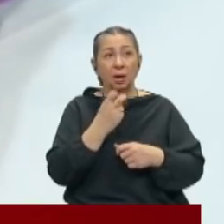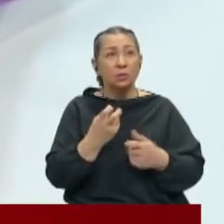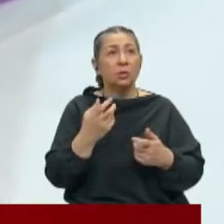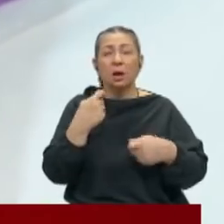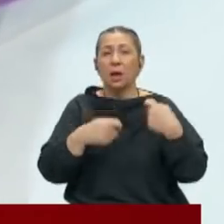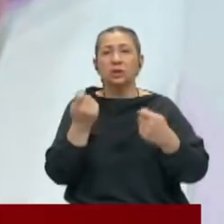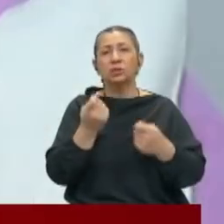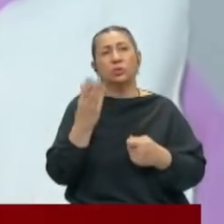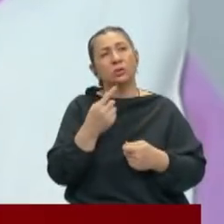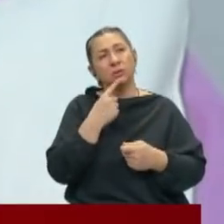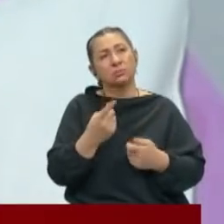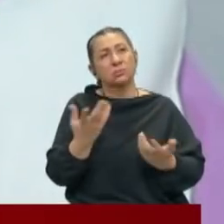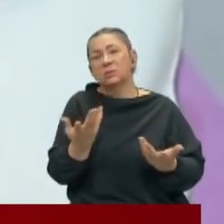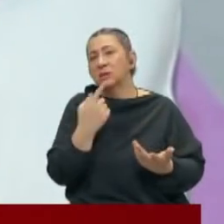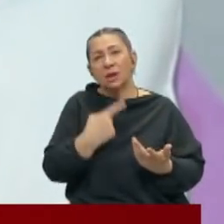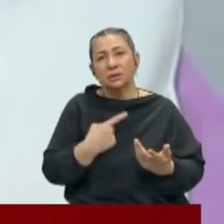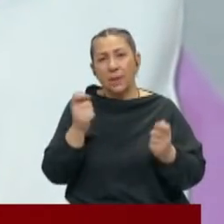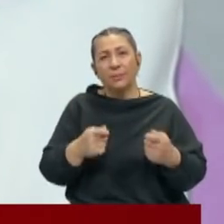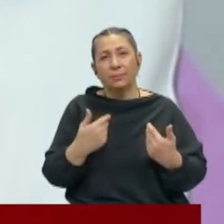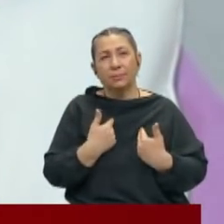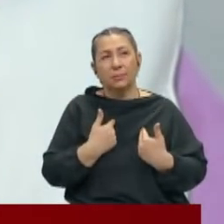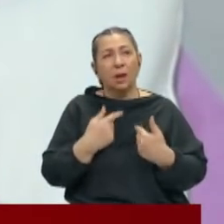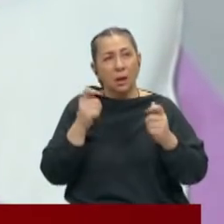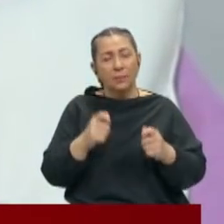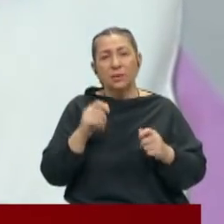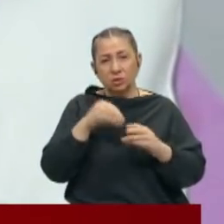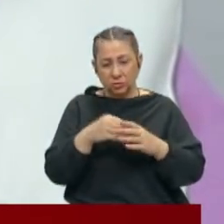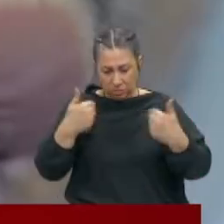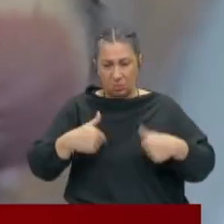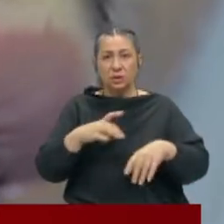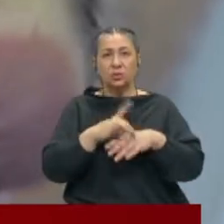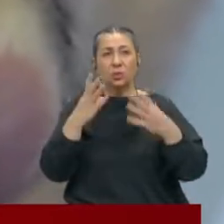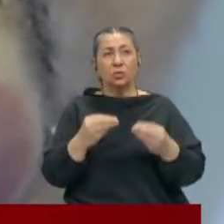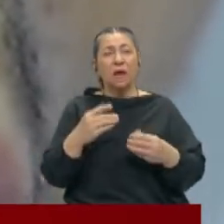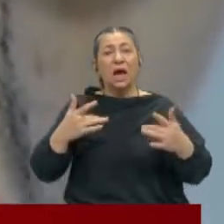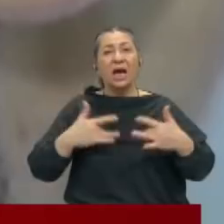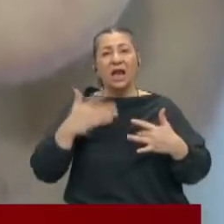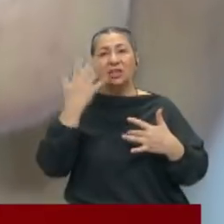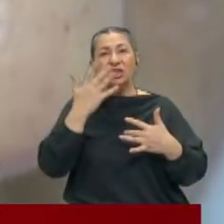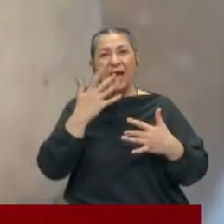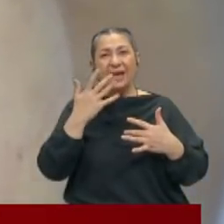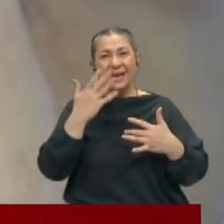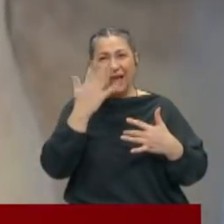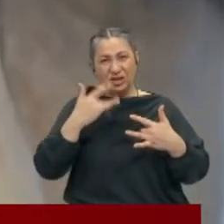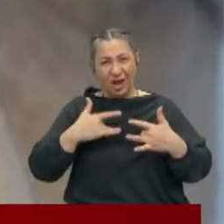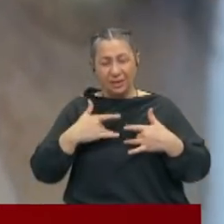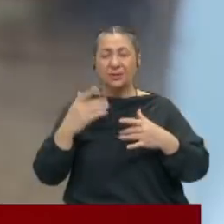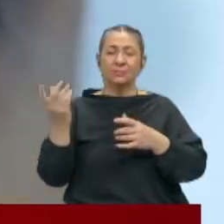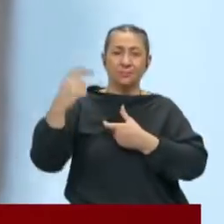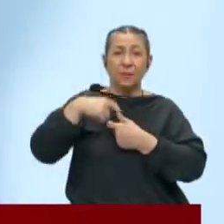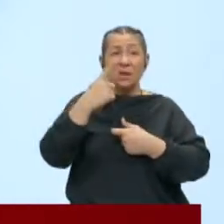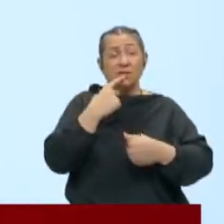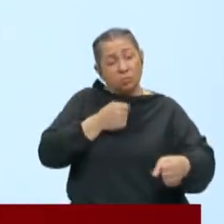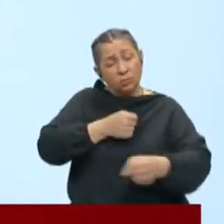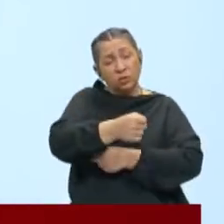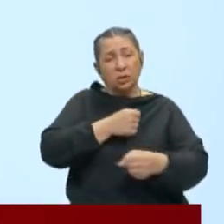Garanti bir işim olur dedim. Ne derlerse yaptım. Yaptığım için de bu hale geldim. Karaciğer nakli oldu. Bir yıl boyunca mücadele etti